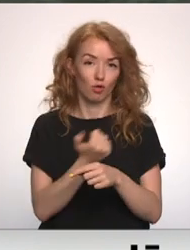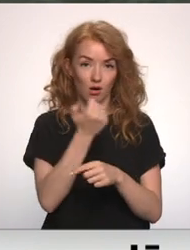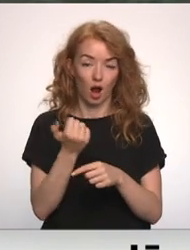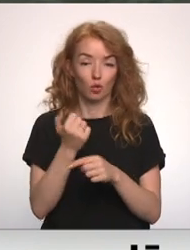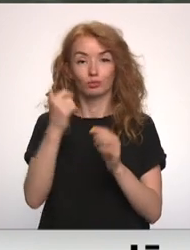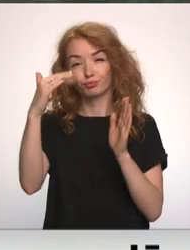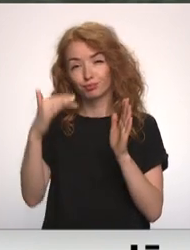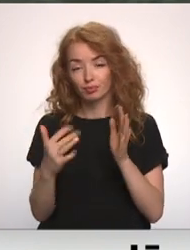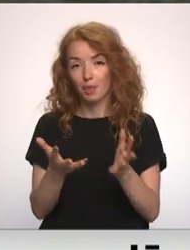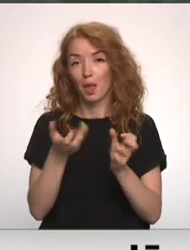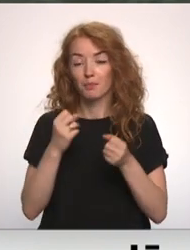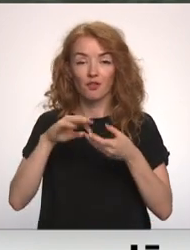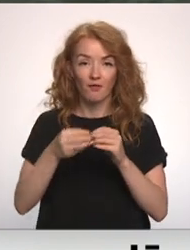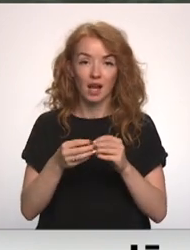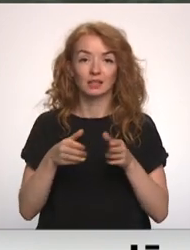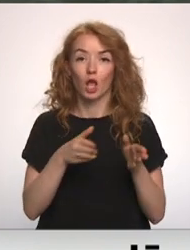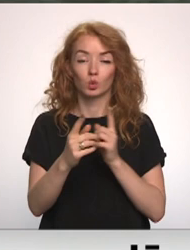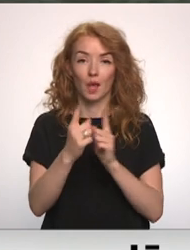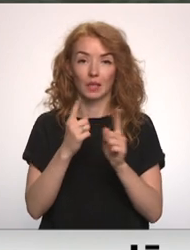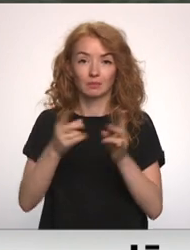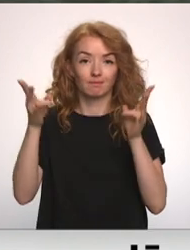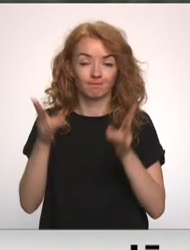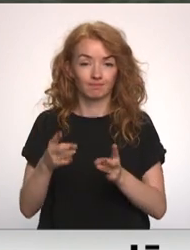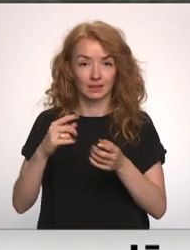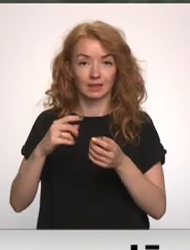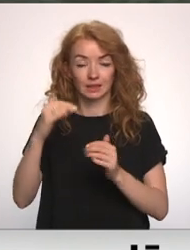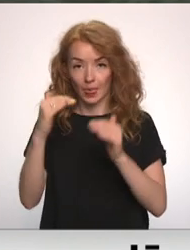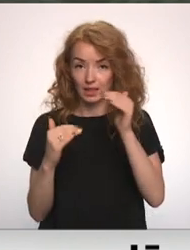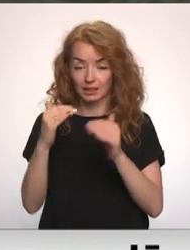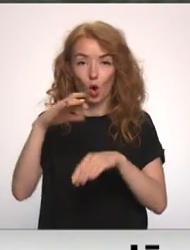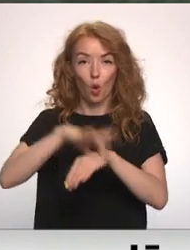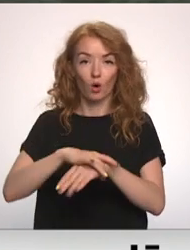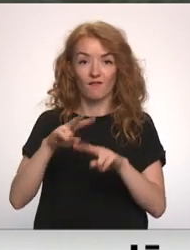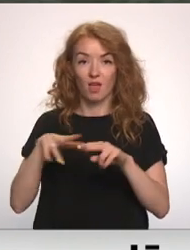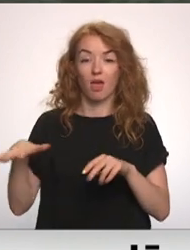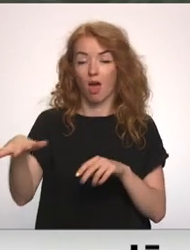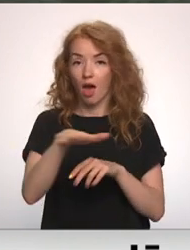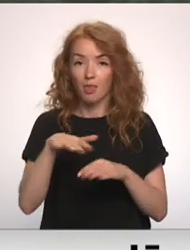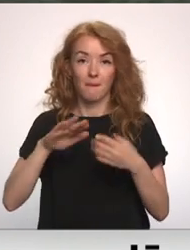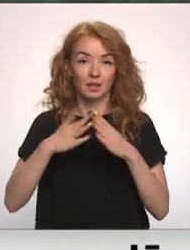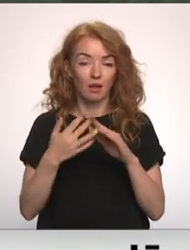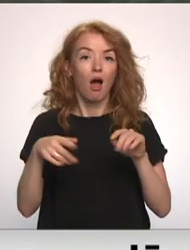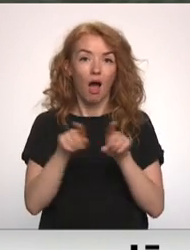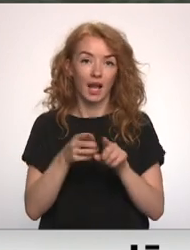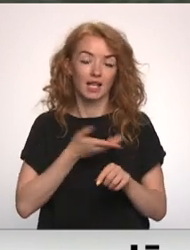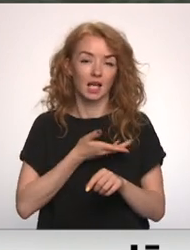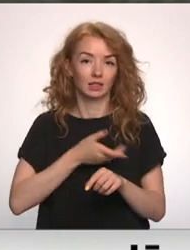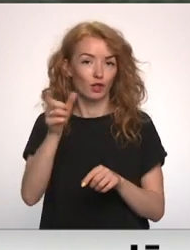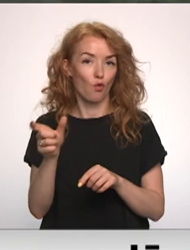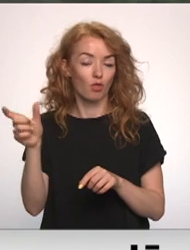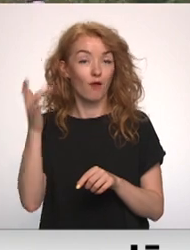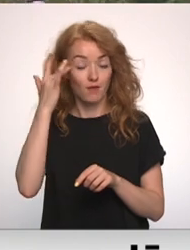Indeksa izveidēja tika ņemt vērā ceļu satiksmes negadījumu statistika konkrētajos novados un pilsētās, kā arī iedzīvotāju